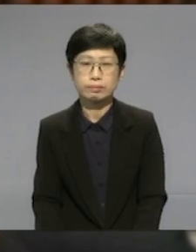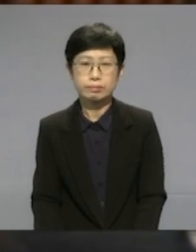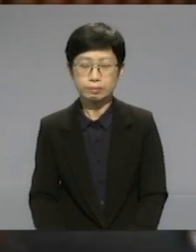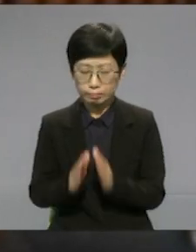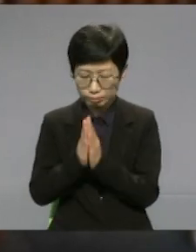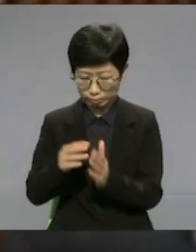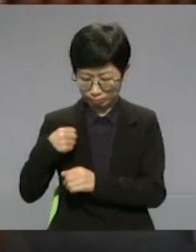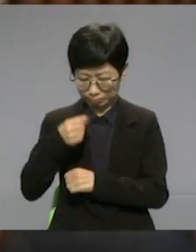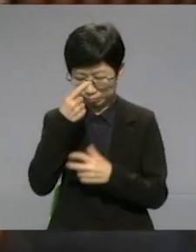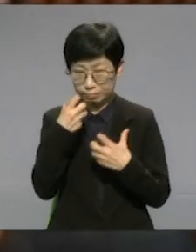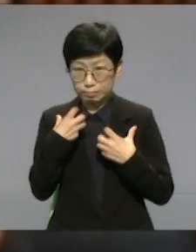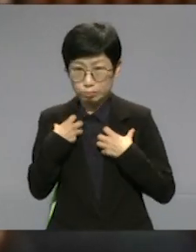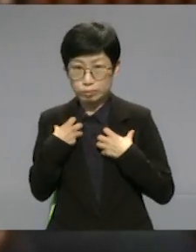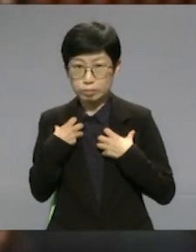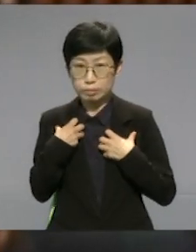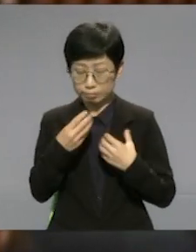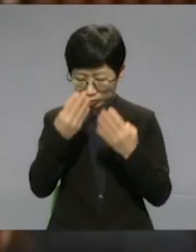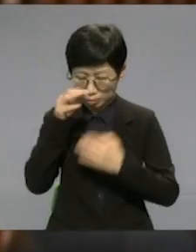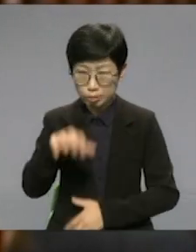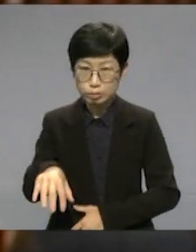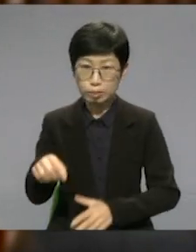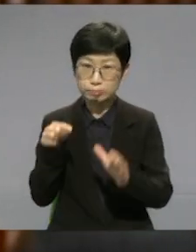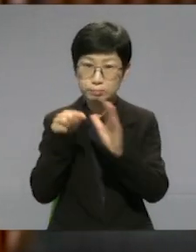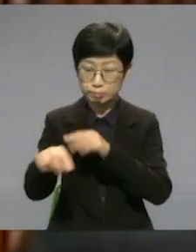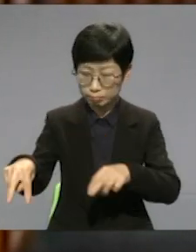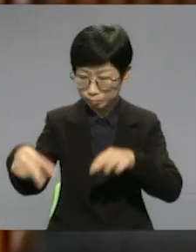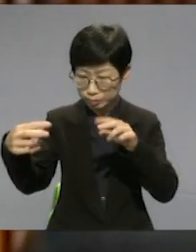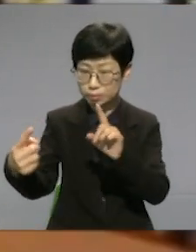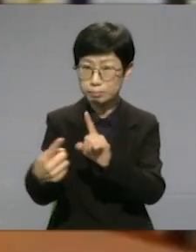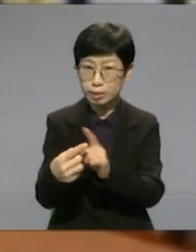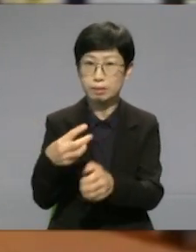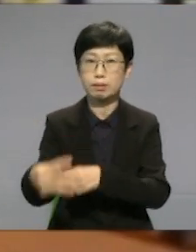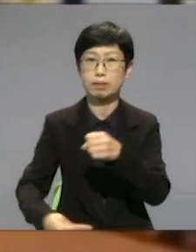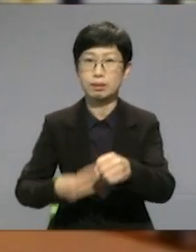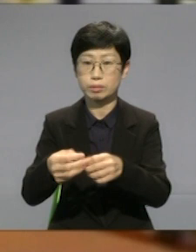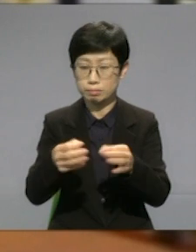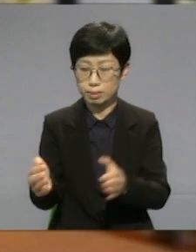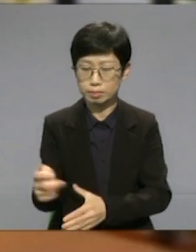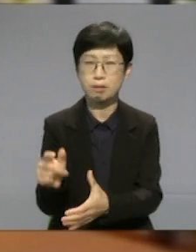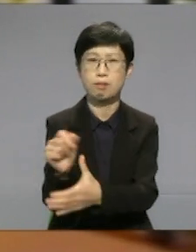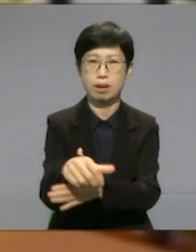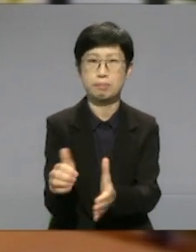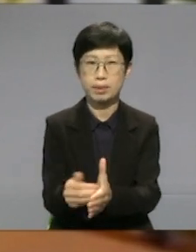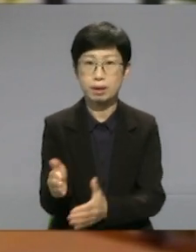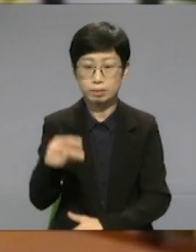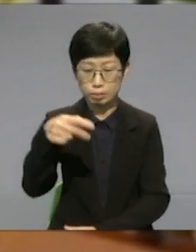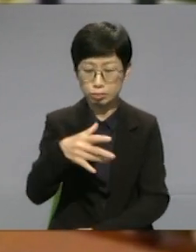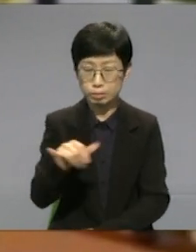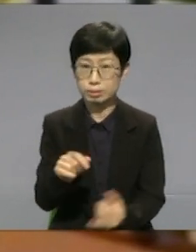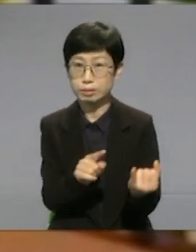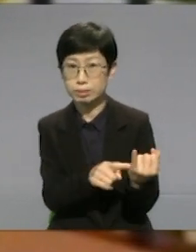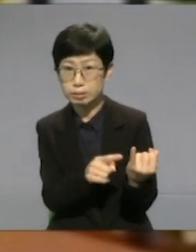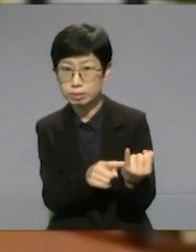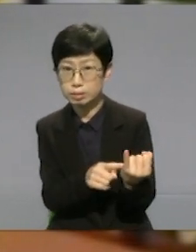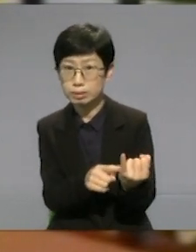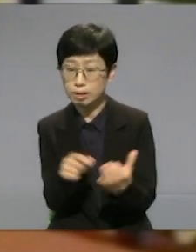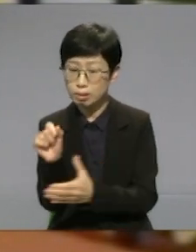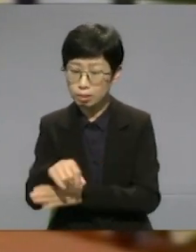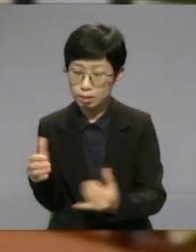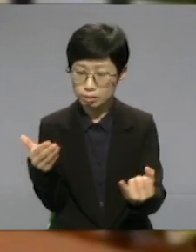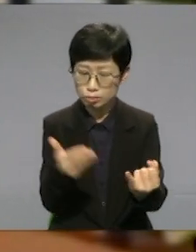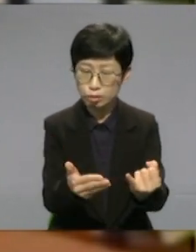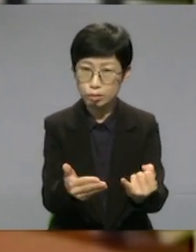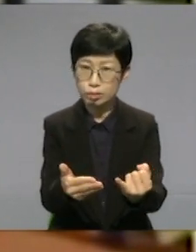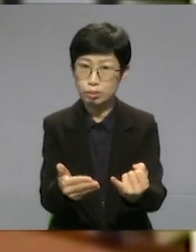미얀마 군사 정권이 교도소 면회를 3년여 만에 다시 허용했지만 아웅산 수치 국가 고문 등에 대해서는